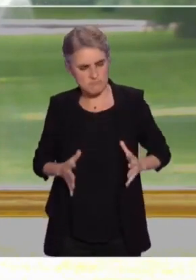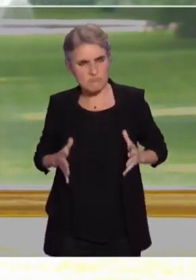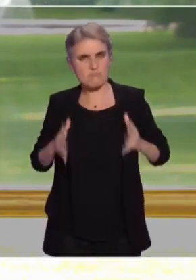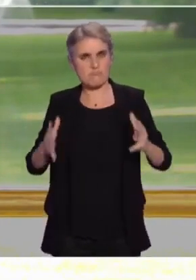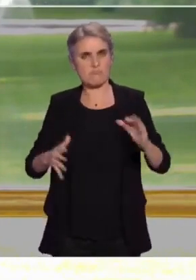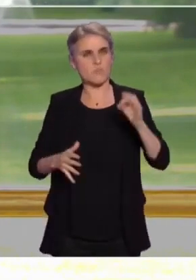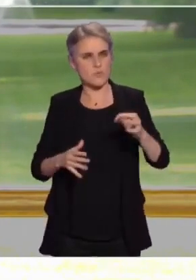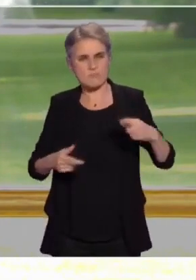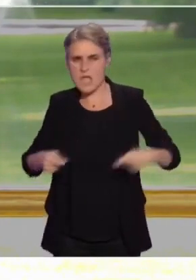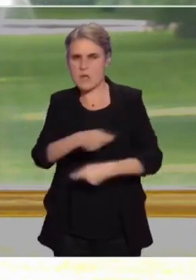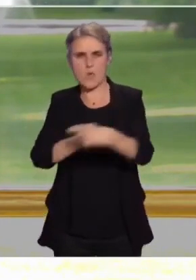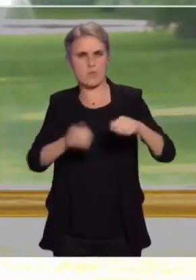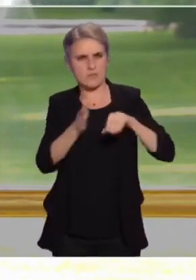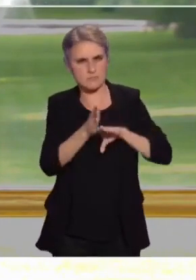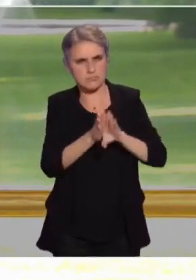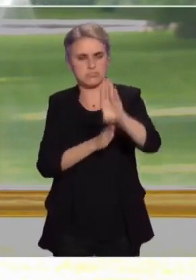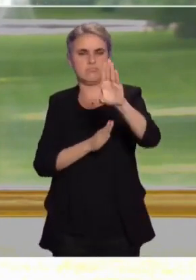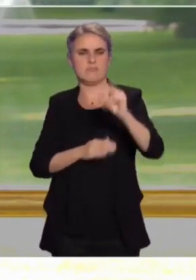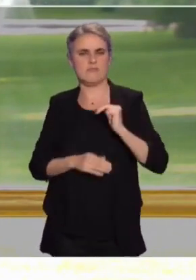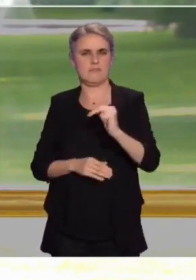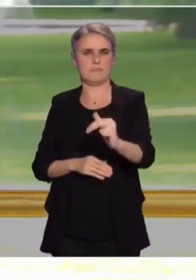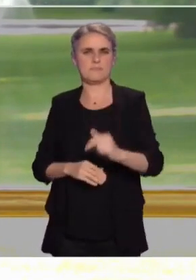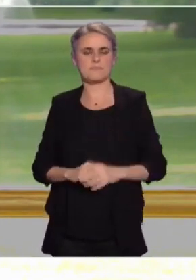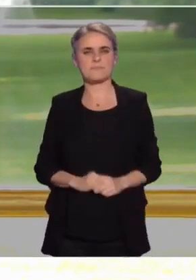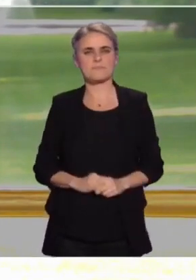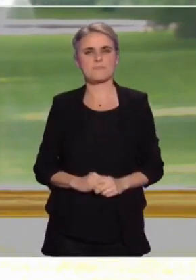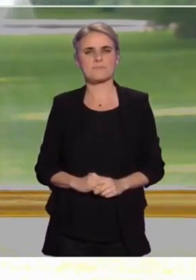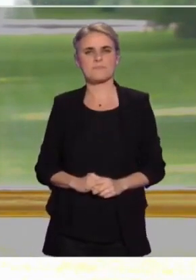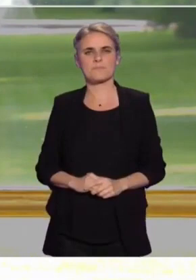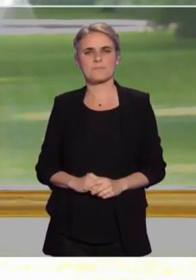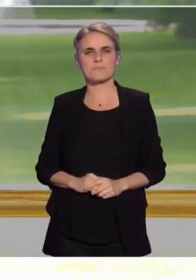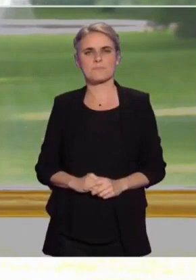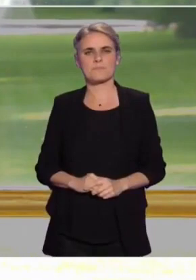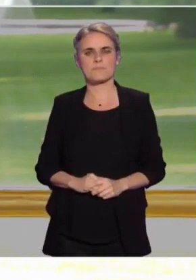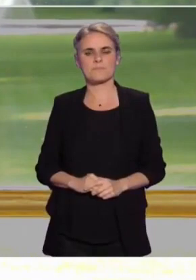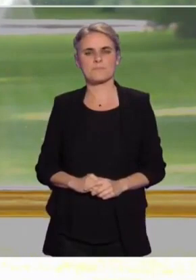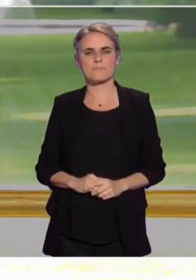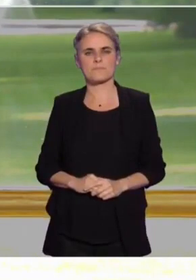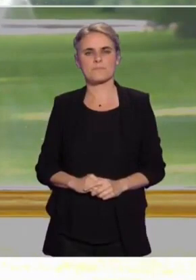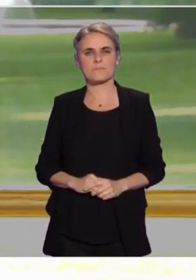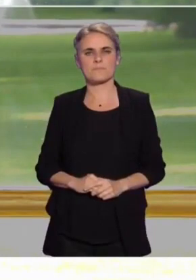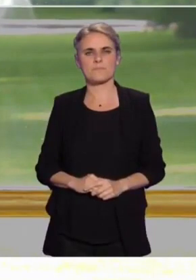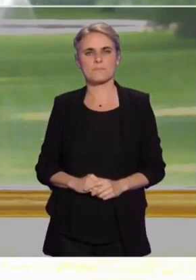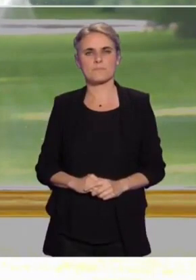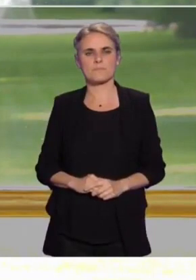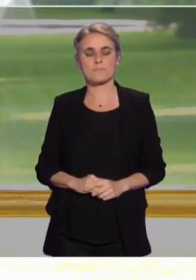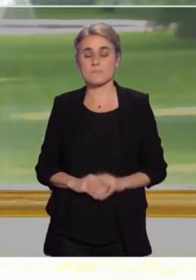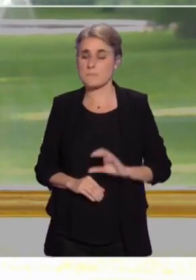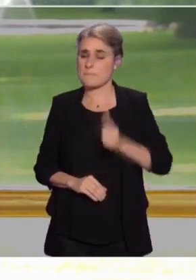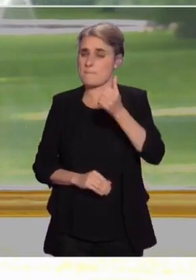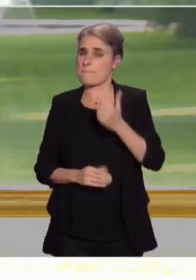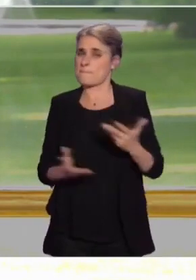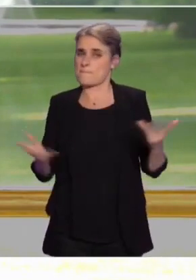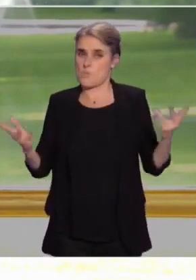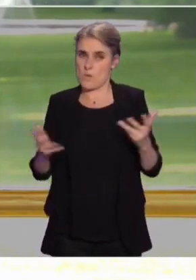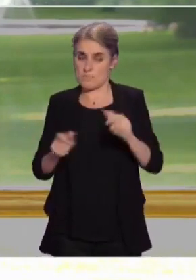économique il nous faut d'abord tout faire pour éviter au maximum les licenciements